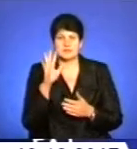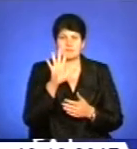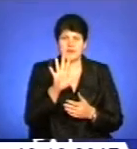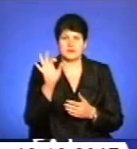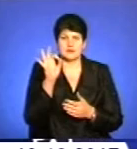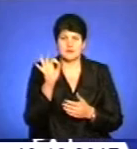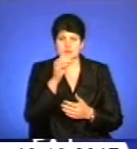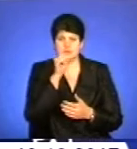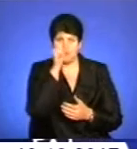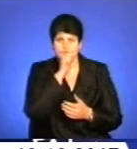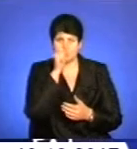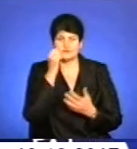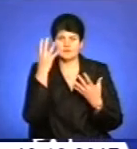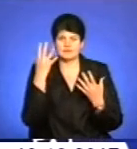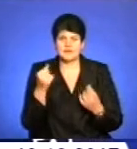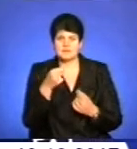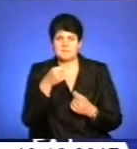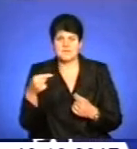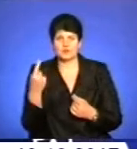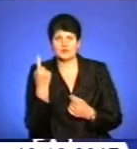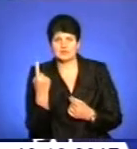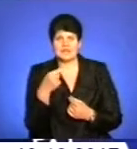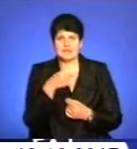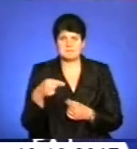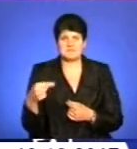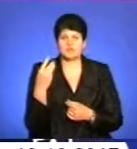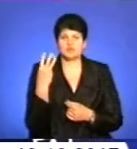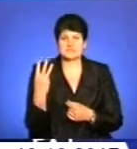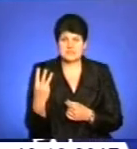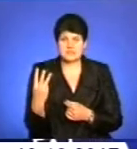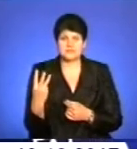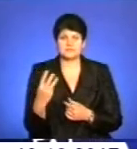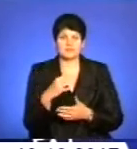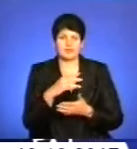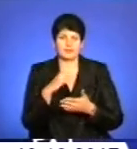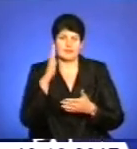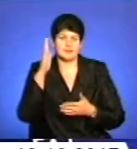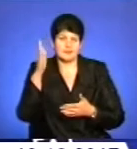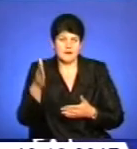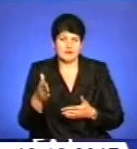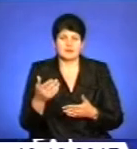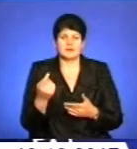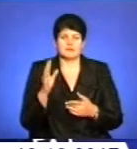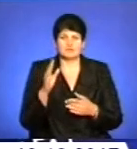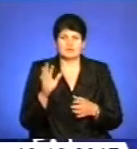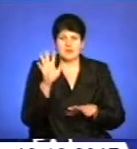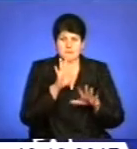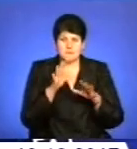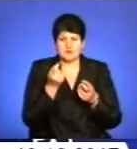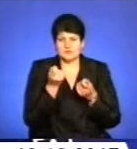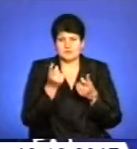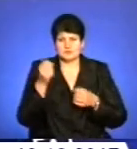В день -1, -3. Надалі, 21 грудня, буде хмарно та з проясненнями.